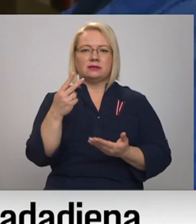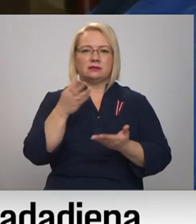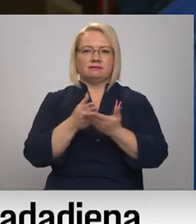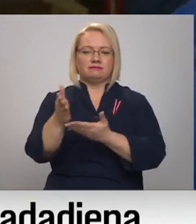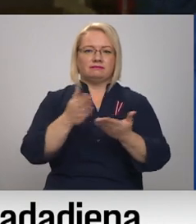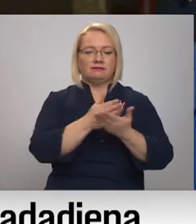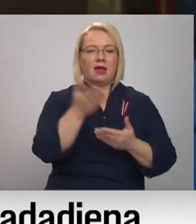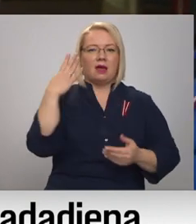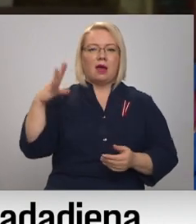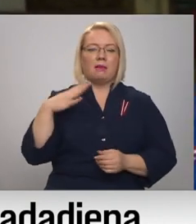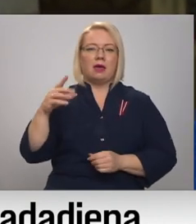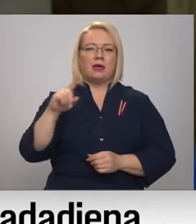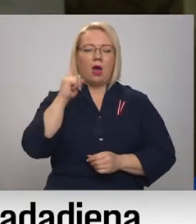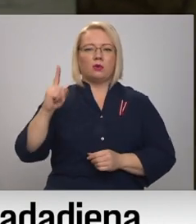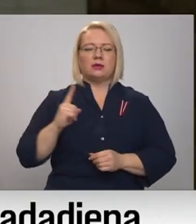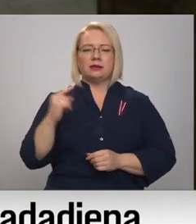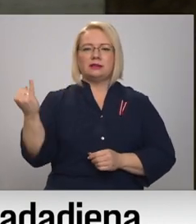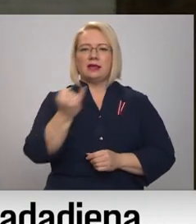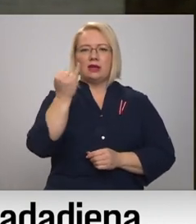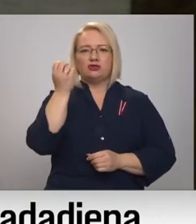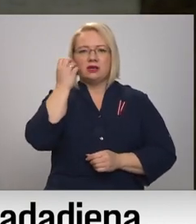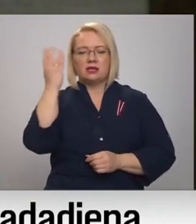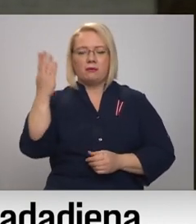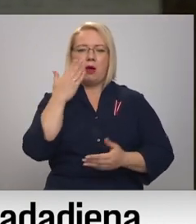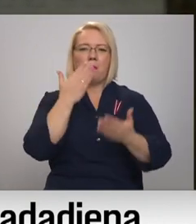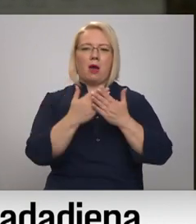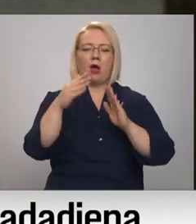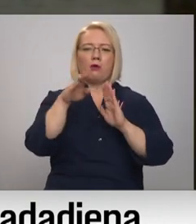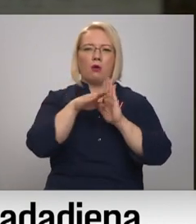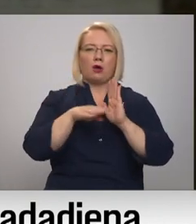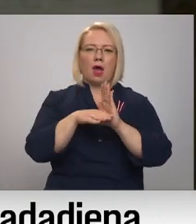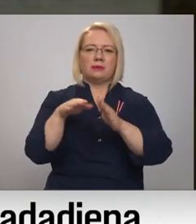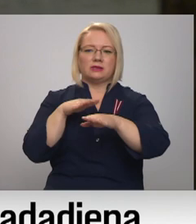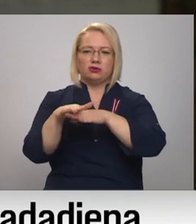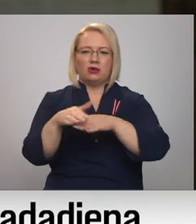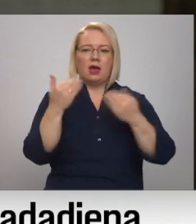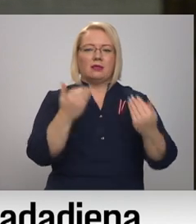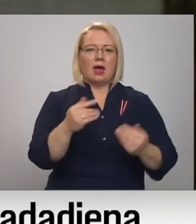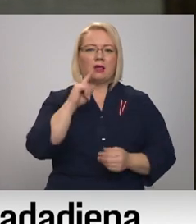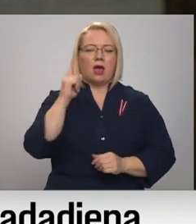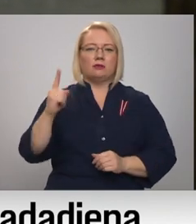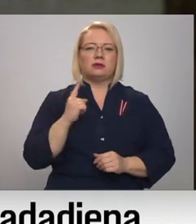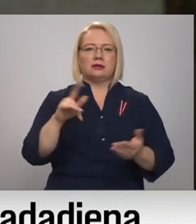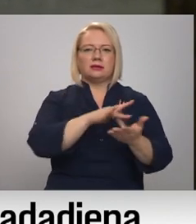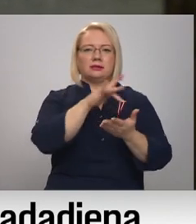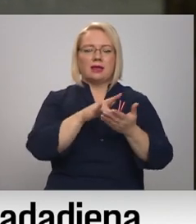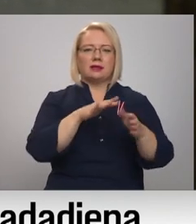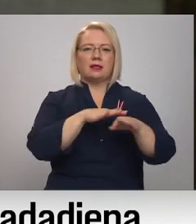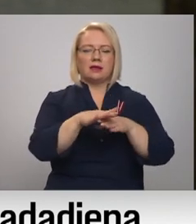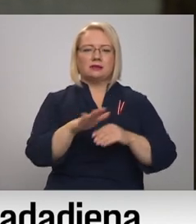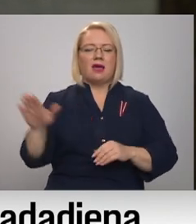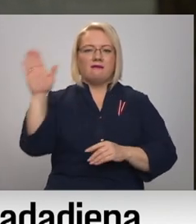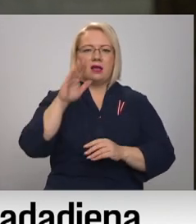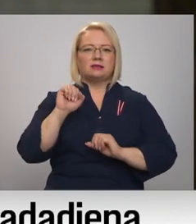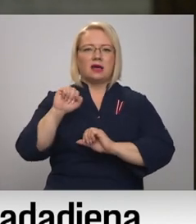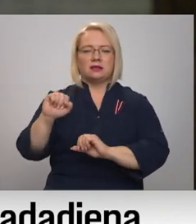jaunsardzes interešu izglītība ar jaunsardzes paraugu programmas realizēšanu, tad tagad jaunsardzes centrs realizē arī valsts aizsardzības